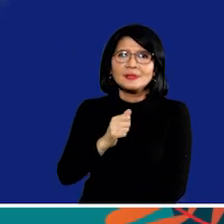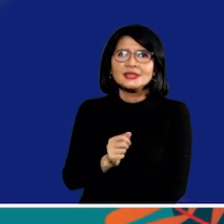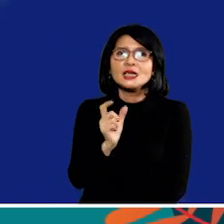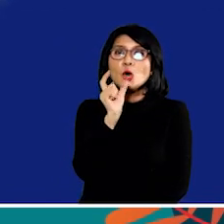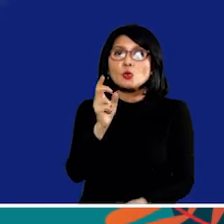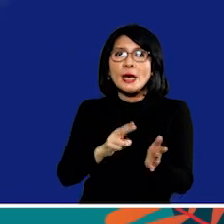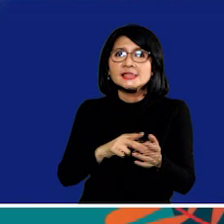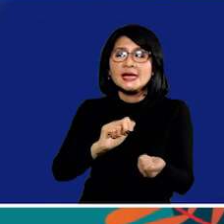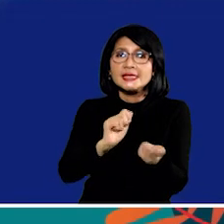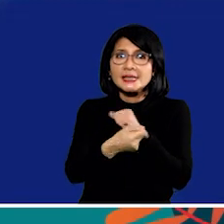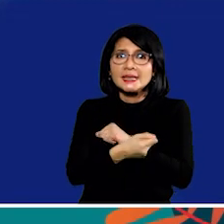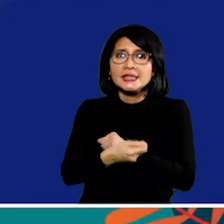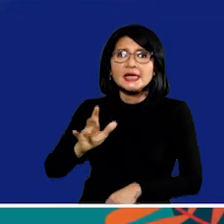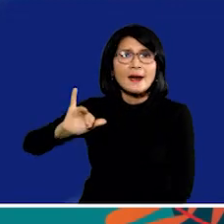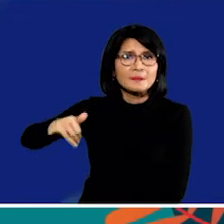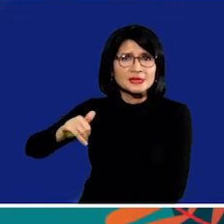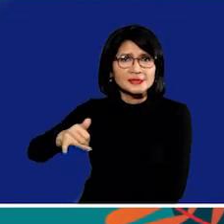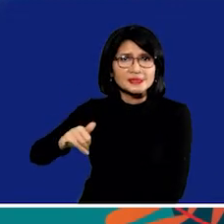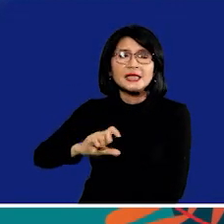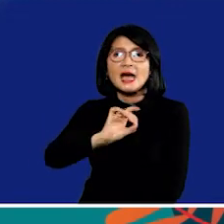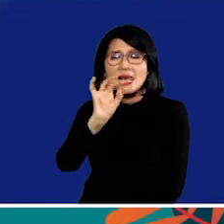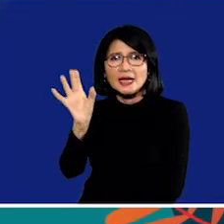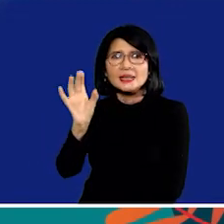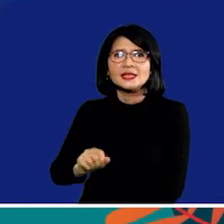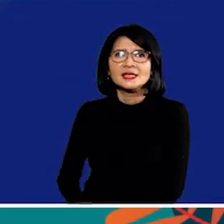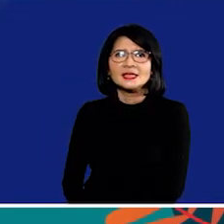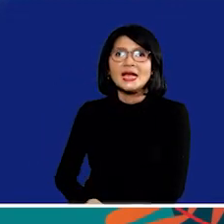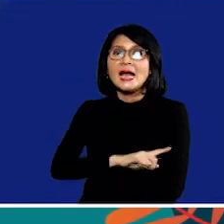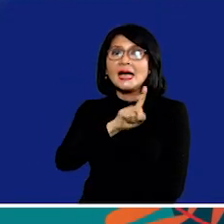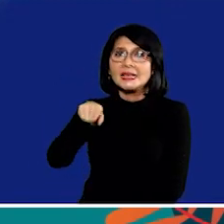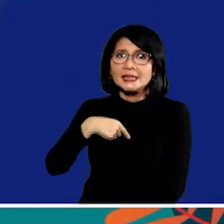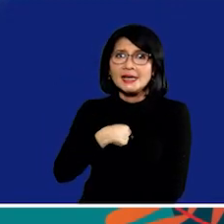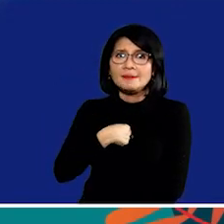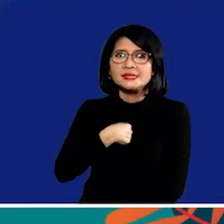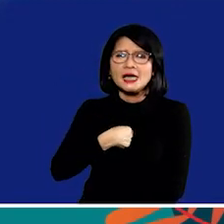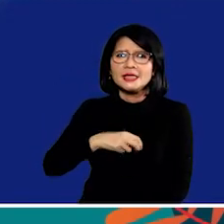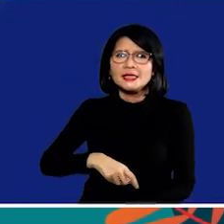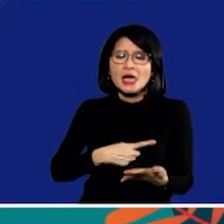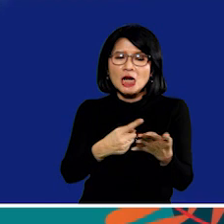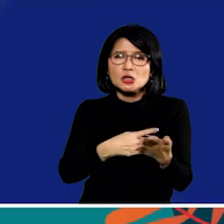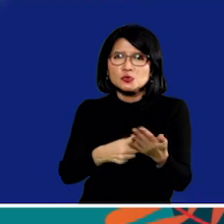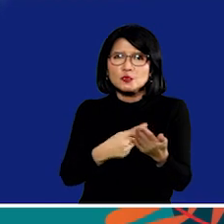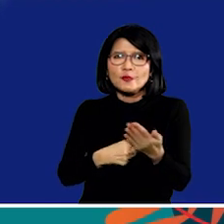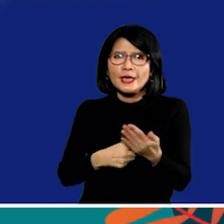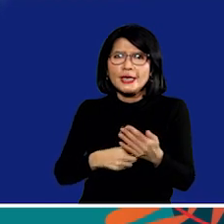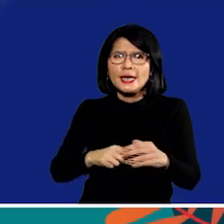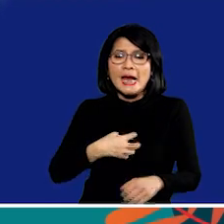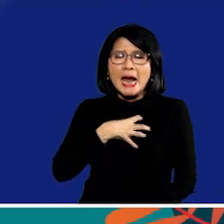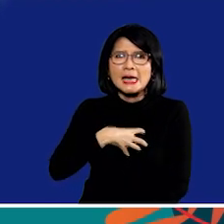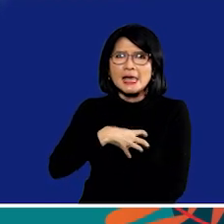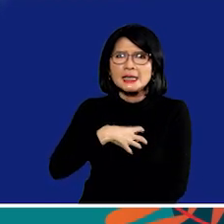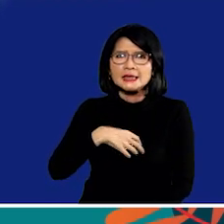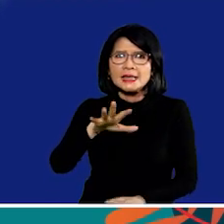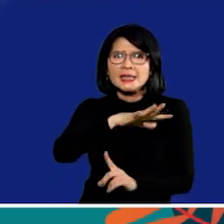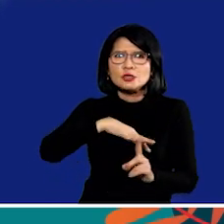diganti dengan asesmen kompetensi, kita bisa ada komponen survei karakter dan lingkungan sekolah, di mana kita akan melihat dengan